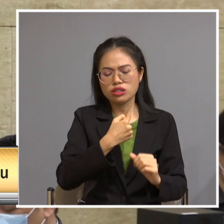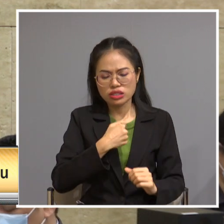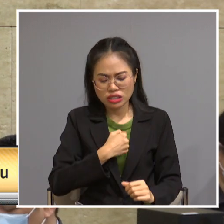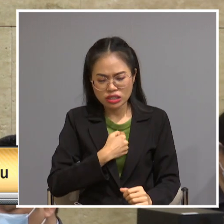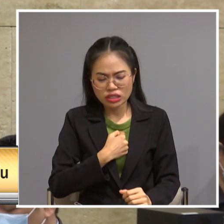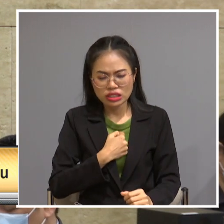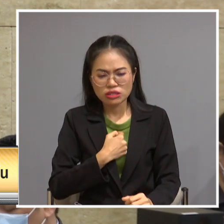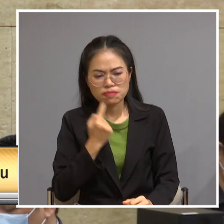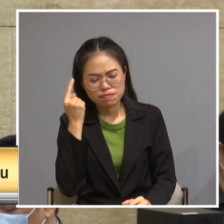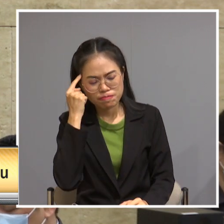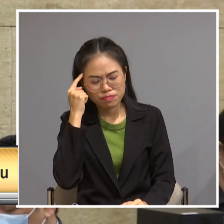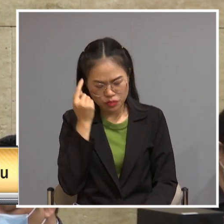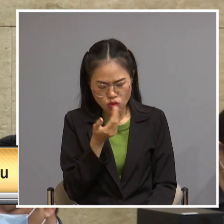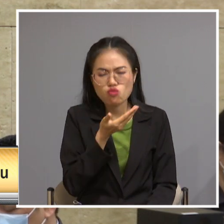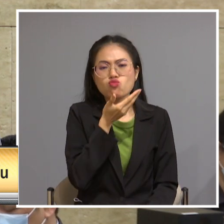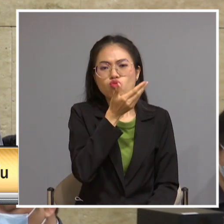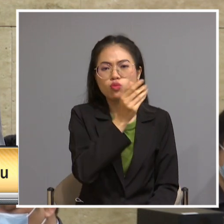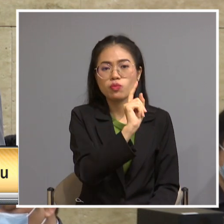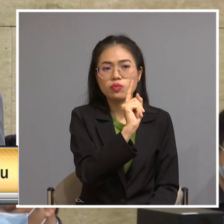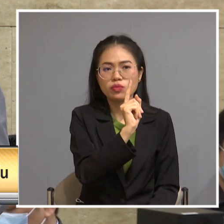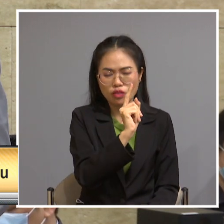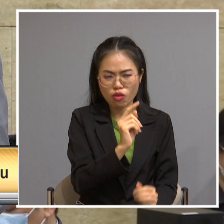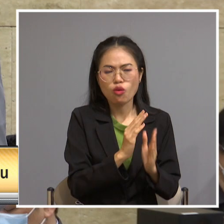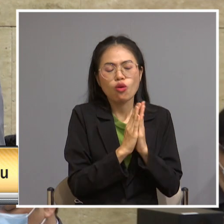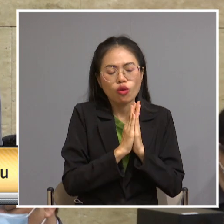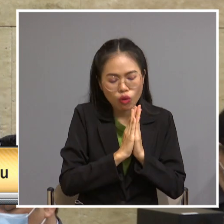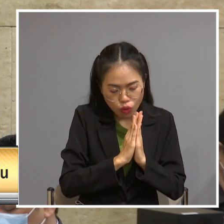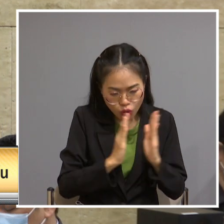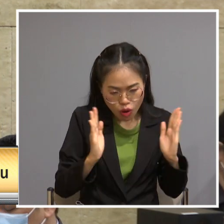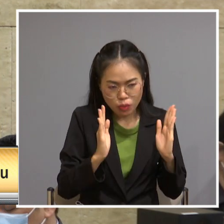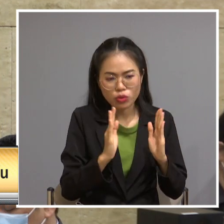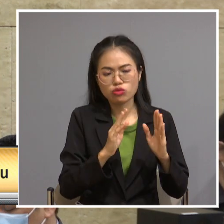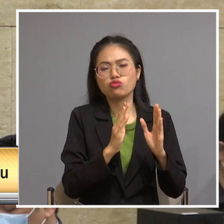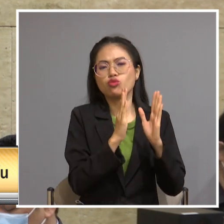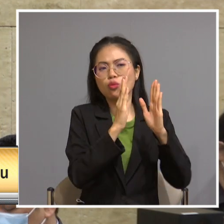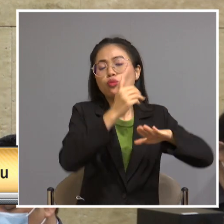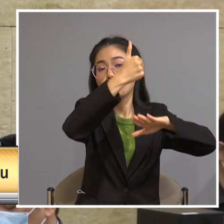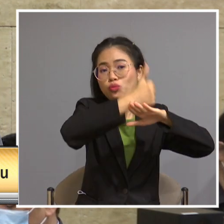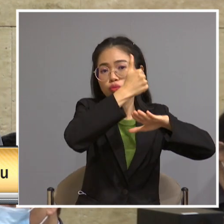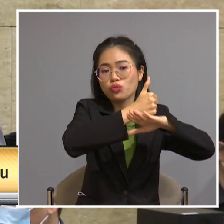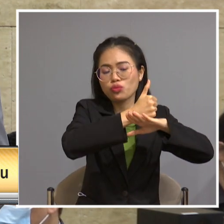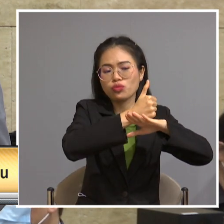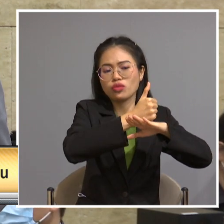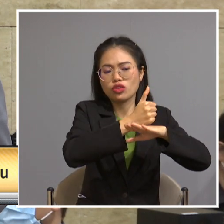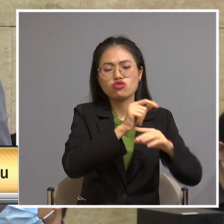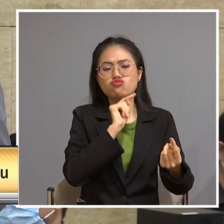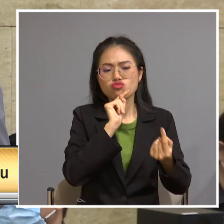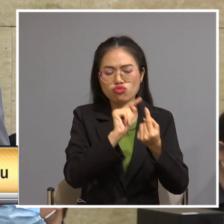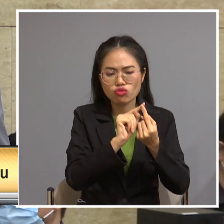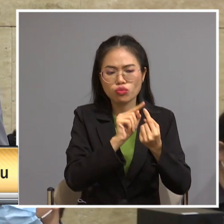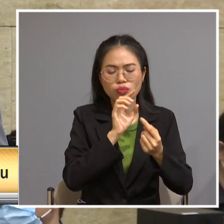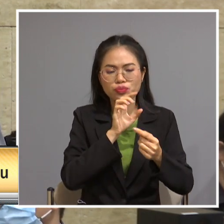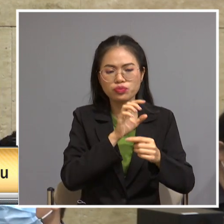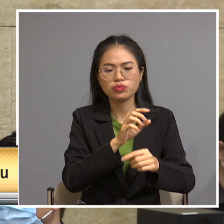ขอ ขอถือโอกาสนี้ชื่นชมแล้วกขอบคุณทางผู้บริหารของเทศบาเมืองเลยi คือท่าน